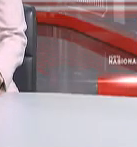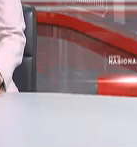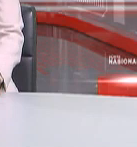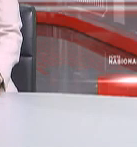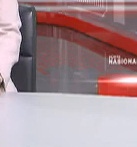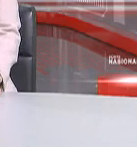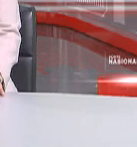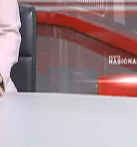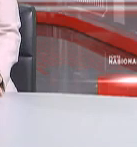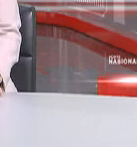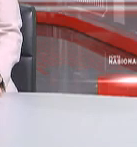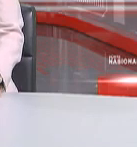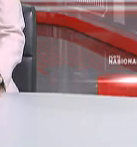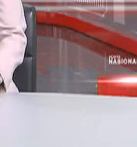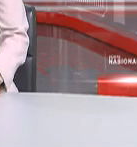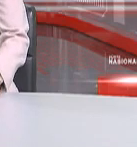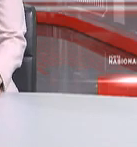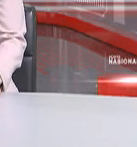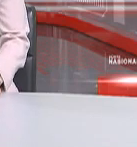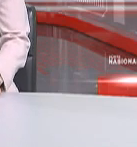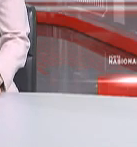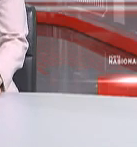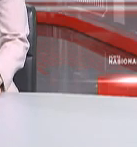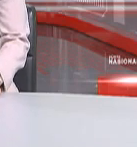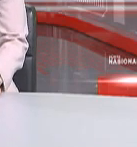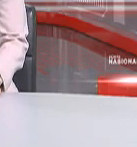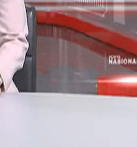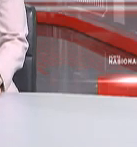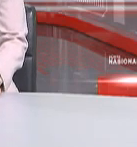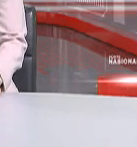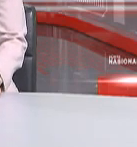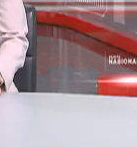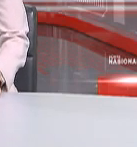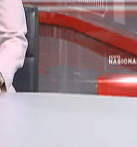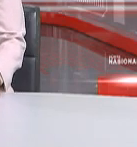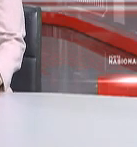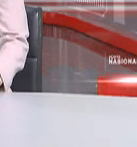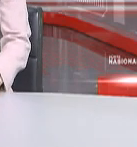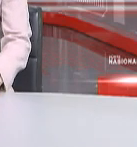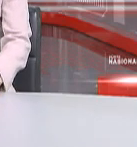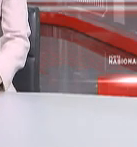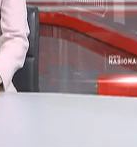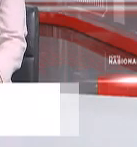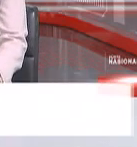MyFreeView 123. Itu. Dengan itu, Assalamualaikum. Salam sayangi Malaysia. Go.